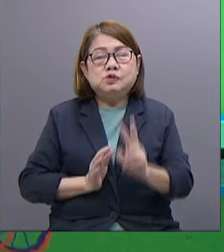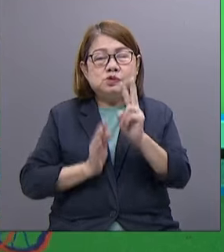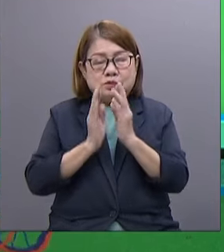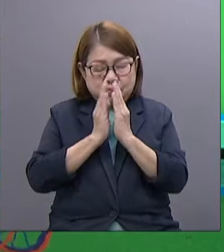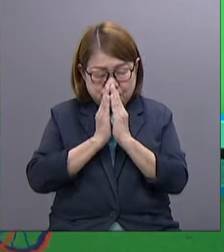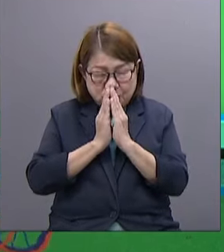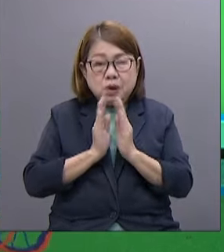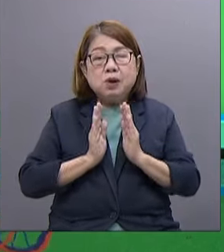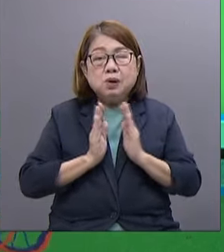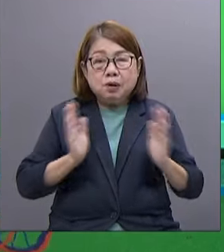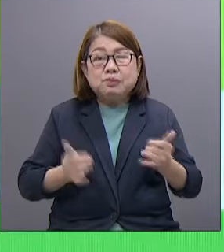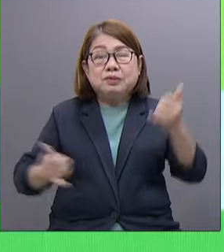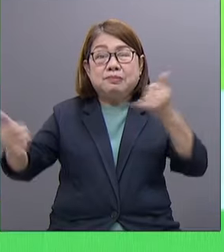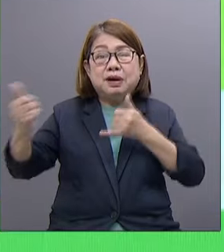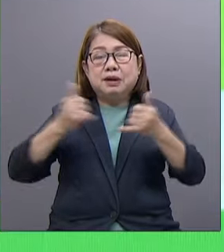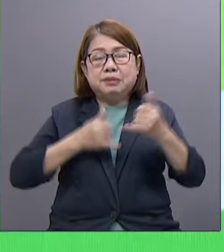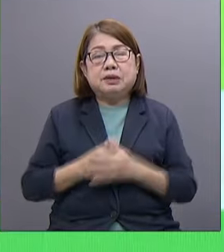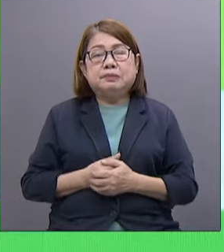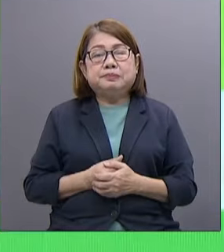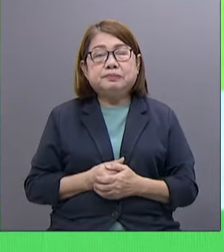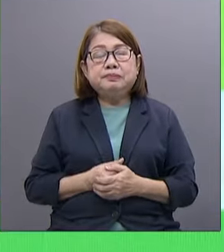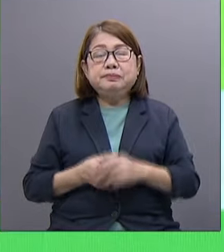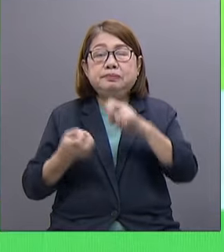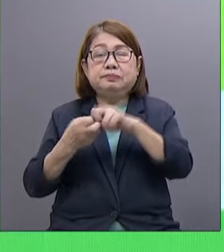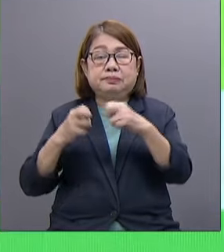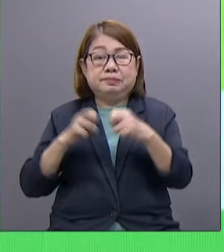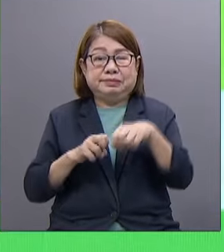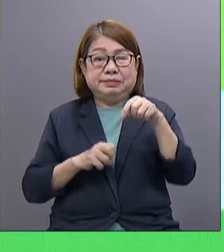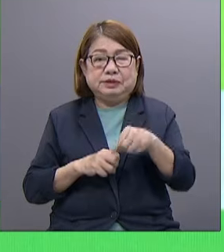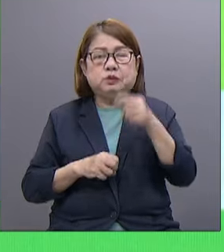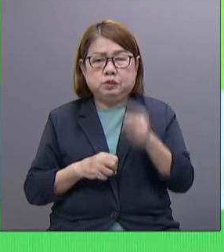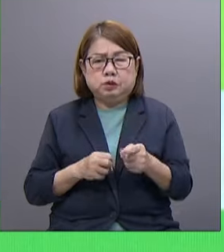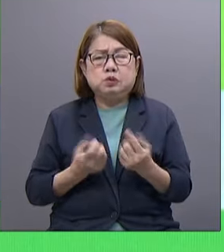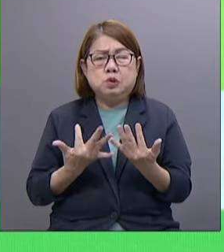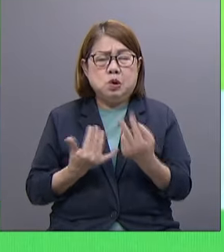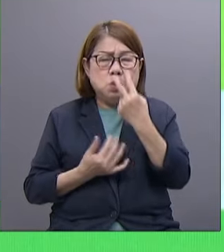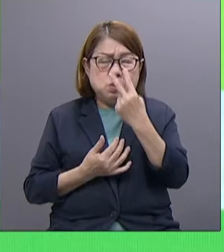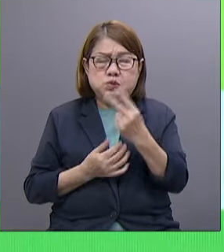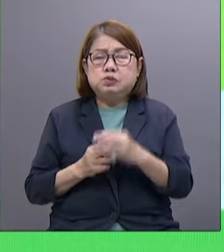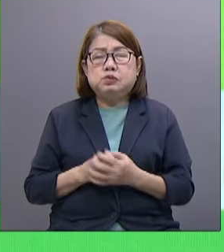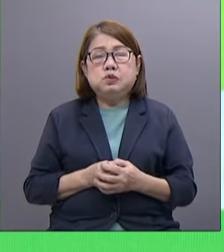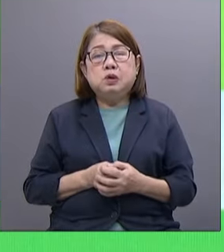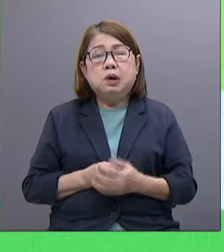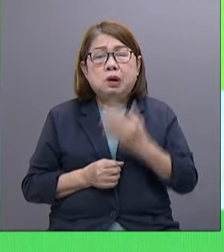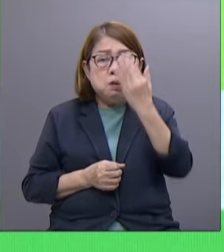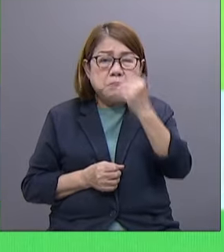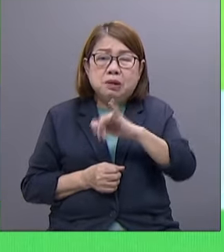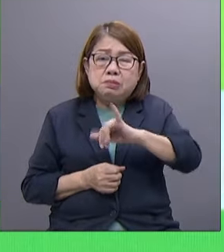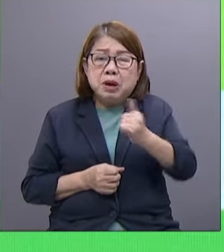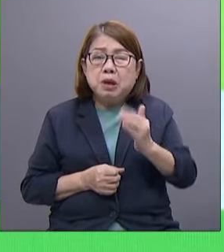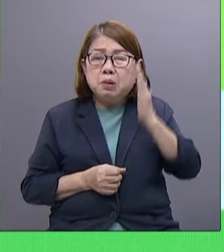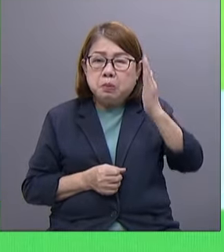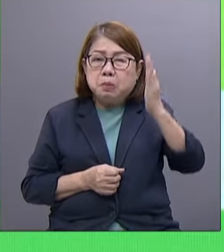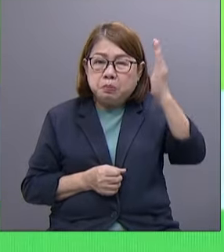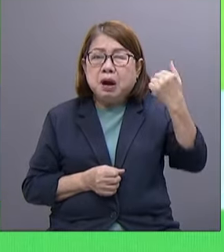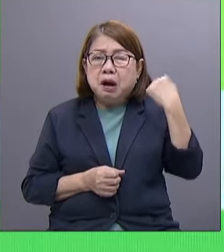ขอบคุณที่ให้เกียรติกับรายการของเราค่ะเรื่องนี้ถือว่ายังเป็นเรื่องที่ต้องติดตามกันอย่างต่อเนื่องนะคะเพราะความเสี่ยงอาจเกิดขึ้นได้ตลอด